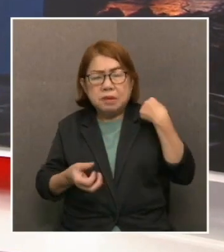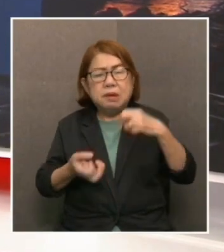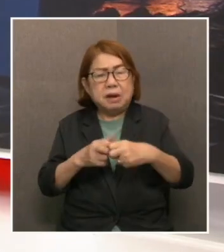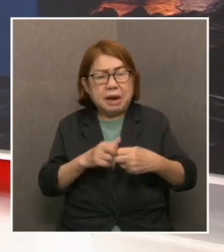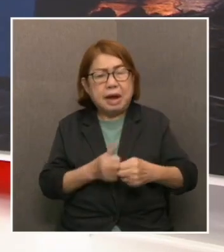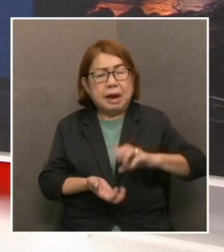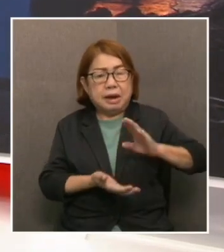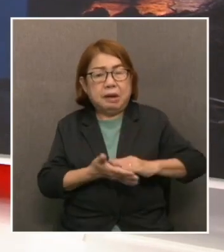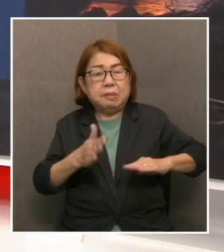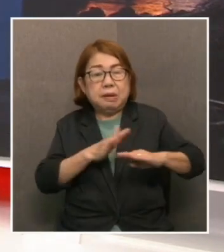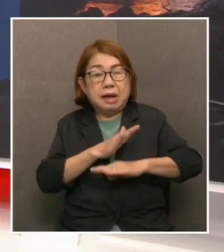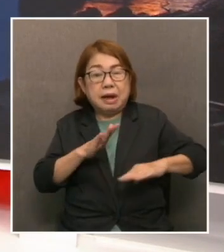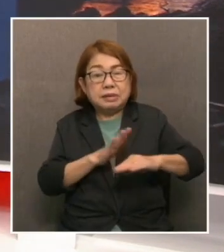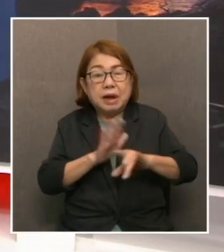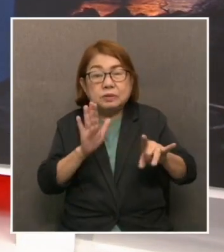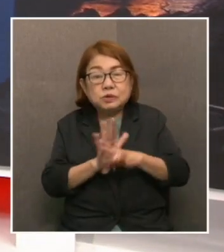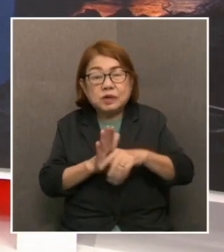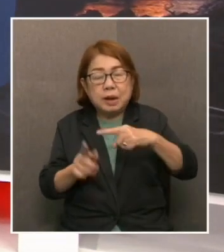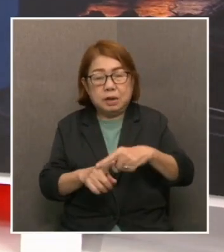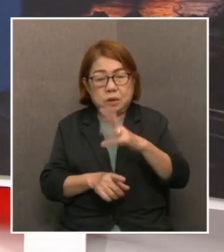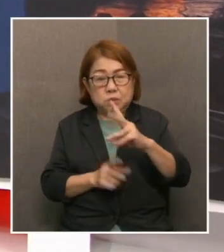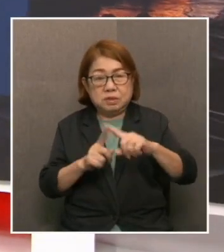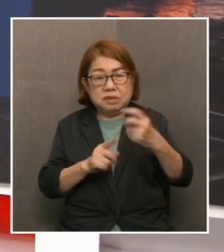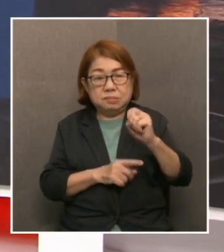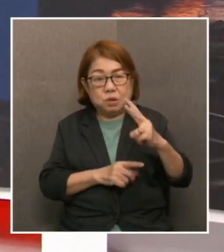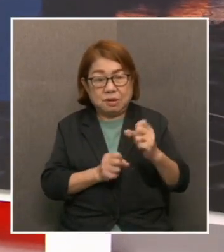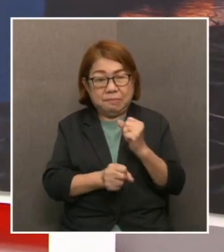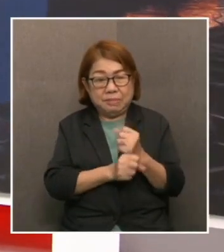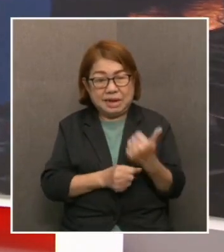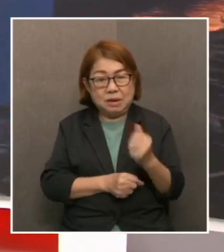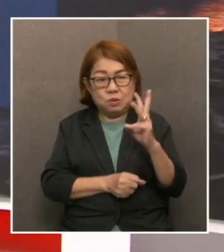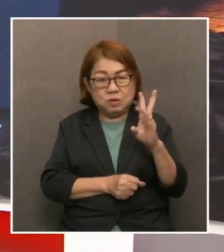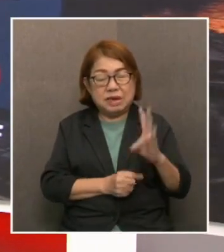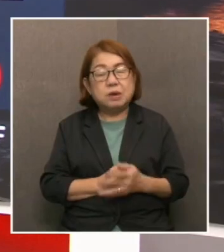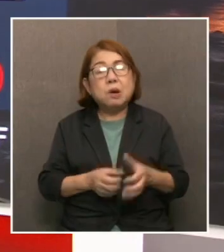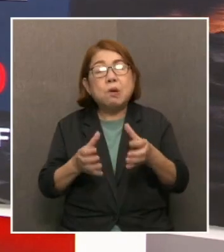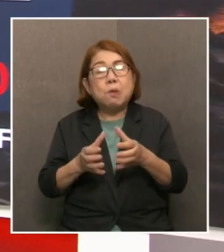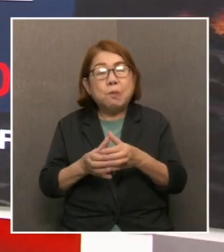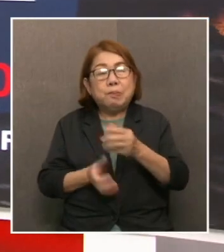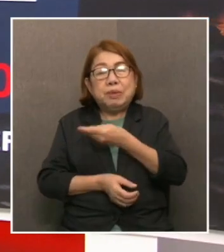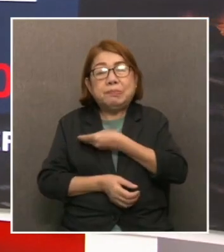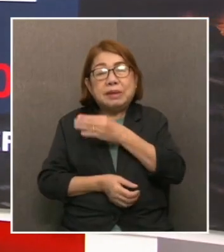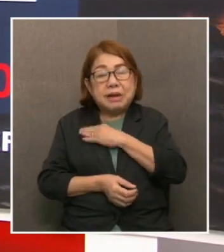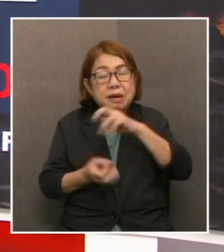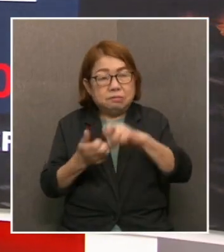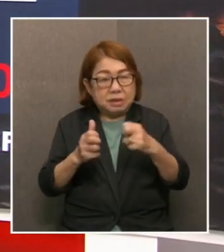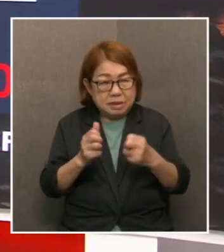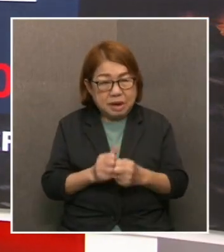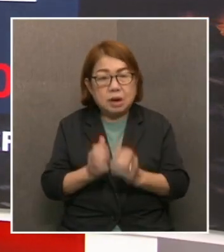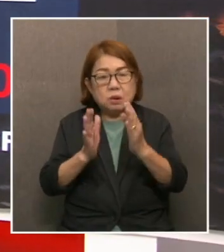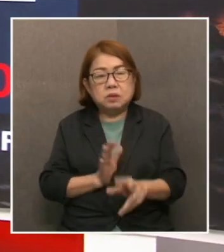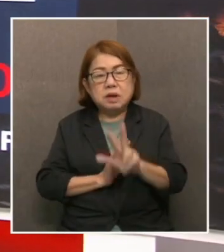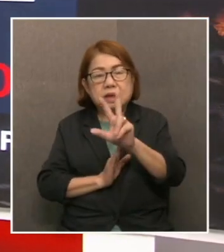ที่ 12มิถุนายน2567ทางฝั่งของปาเลสไตน์นะคะได้รับผลกระทบกว่า 3ล